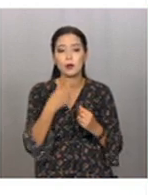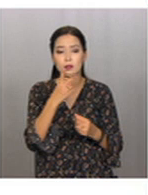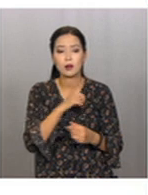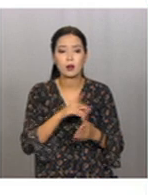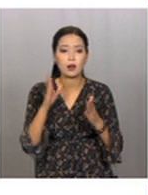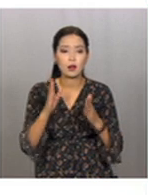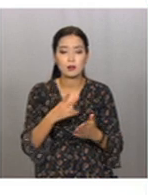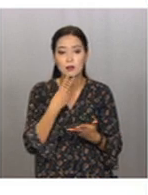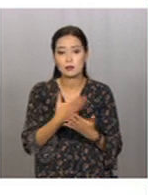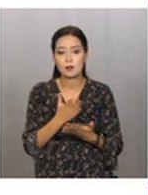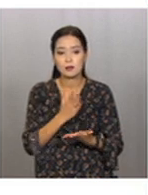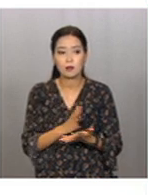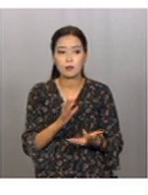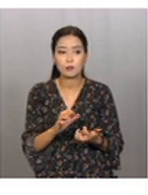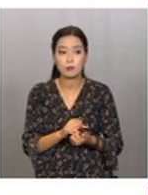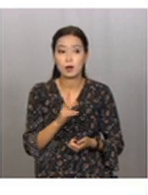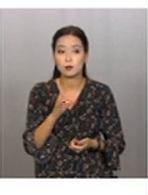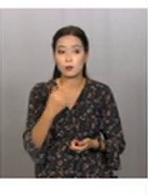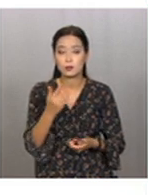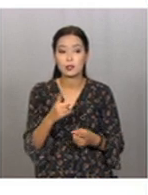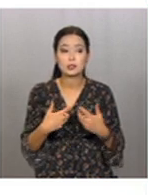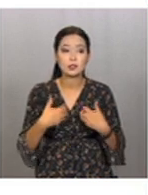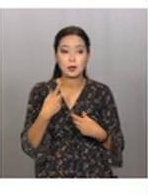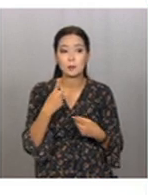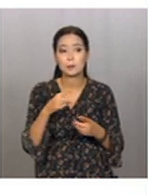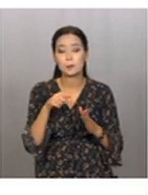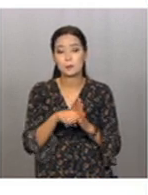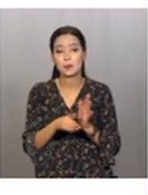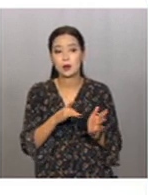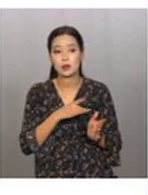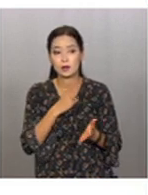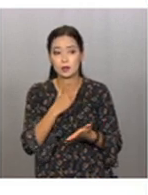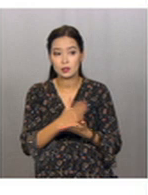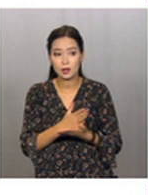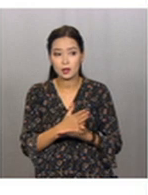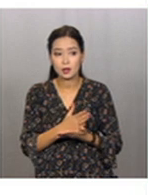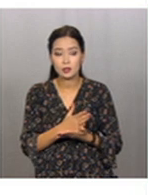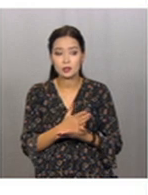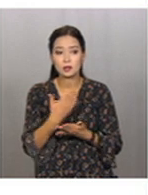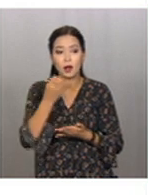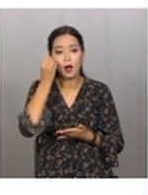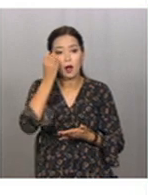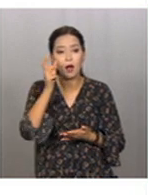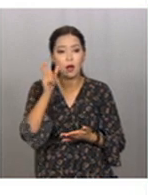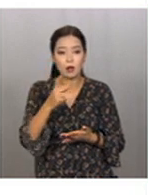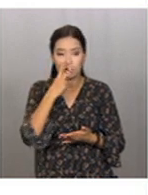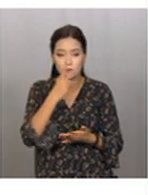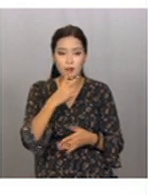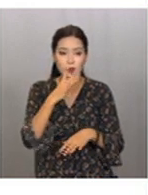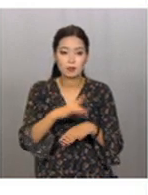мойындағаны көрінеді. Бір асқанға бір тосқан барақ деген деп, сараны ақындығымен жең алмайтын